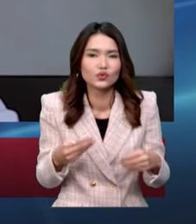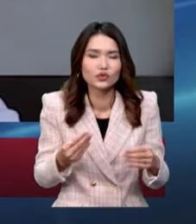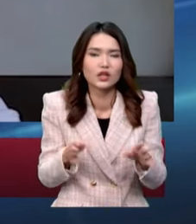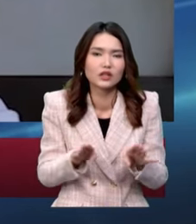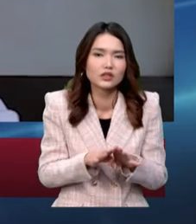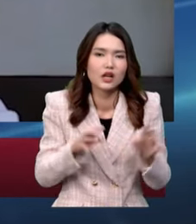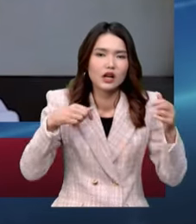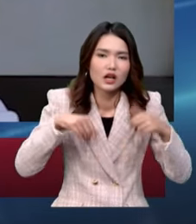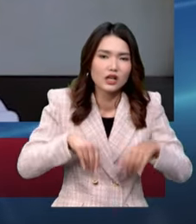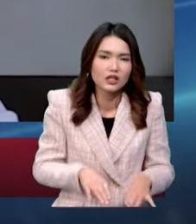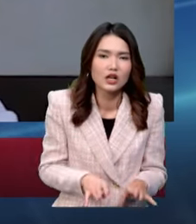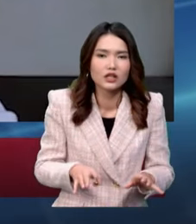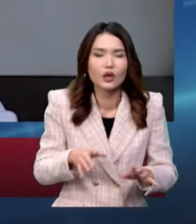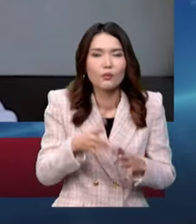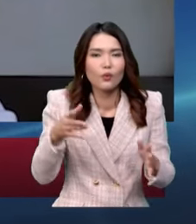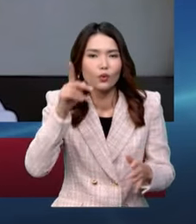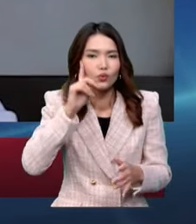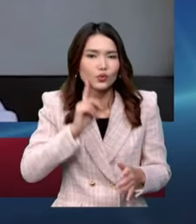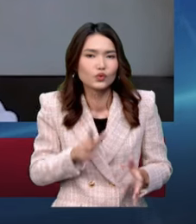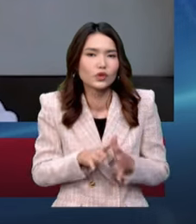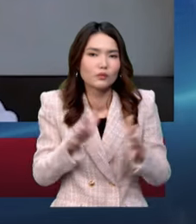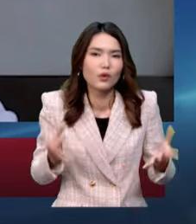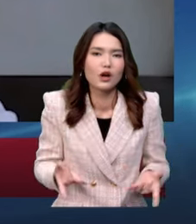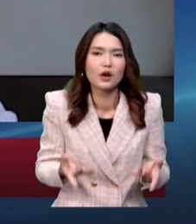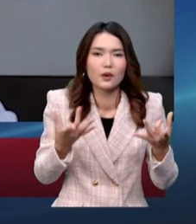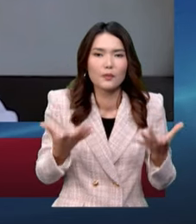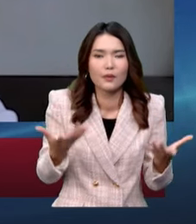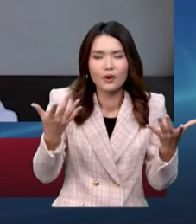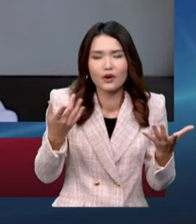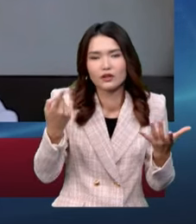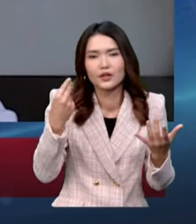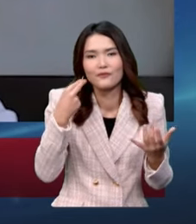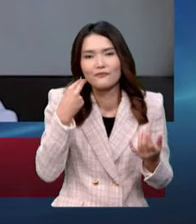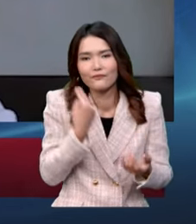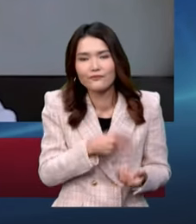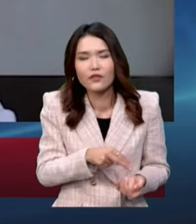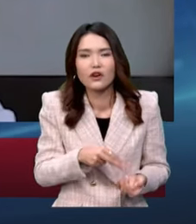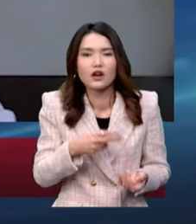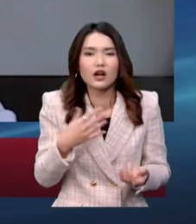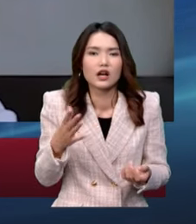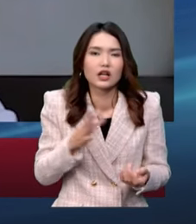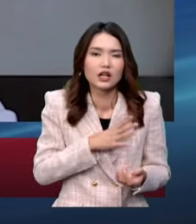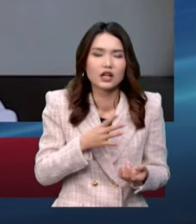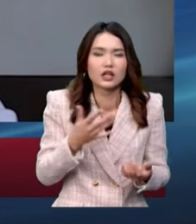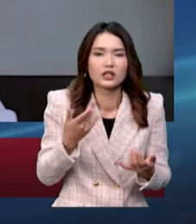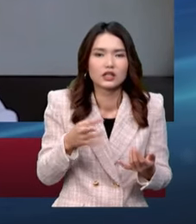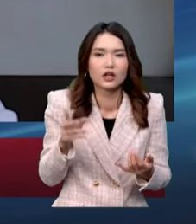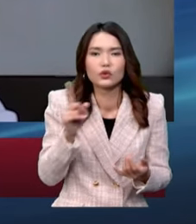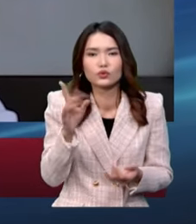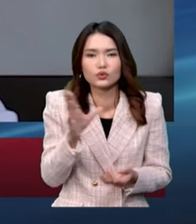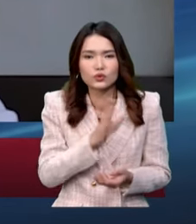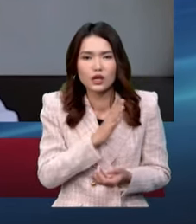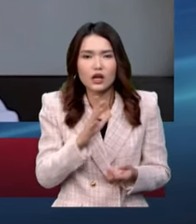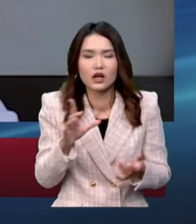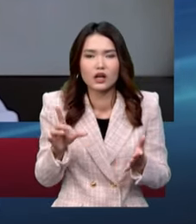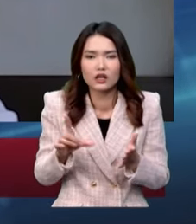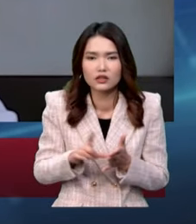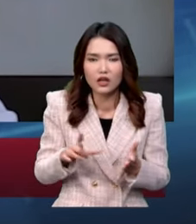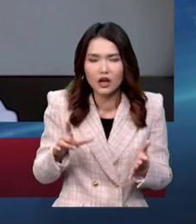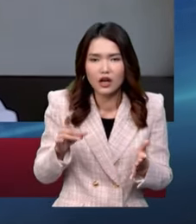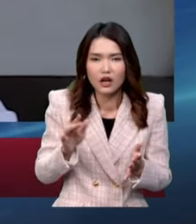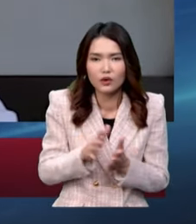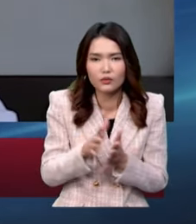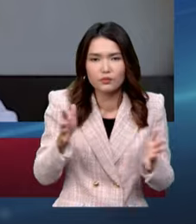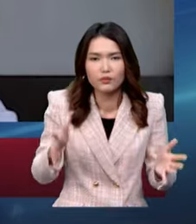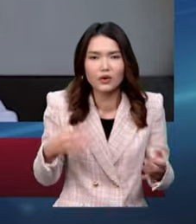решения более надежные, более простые, более эффективные, но они невыгодны, они слишком малозатратные, они